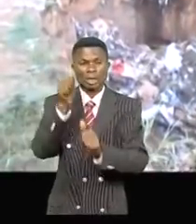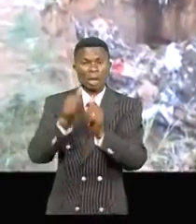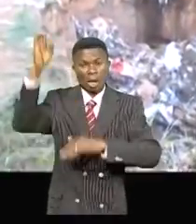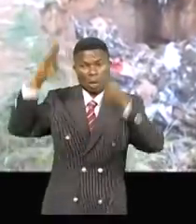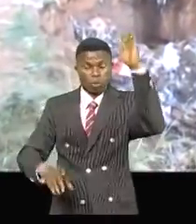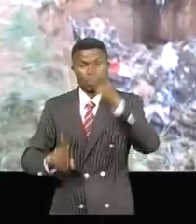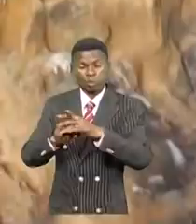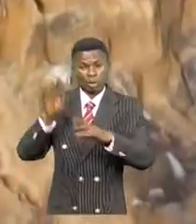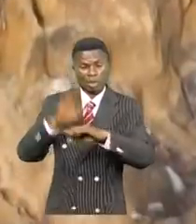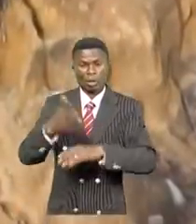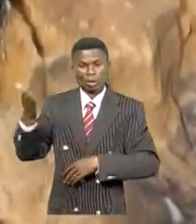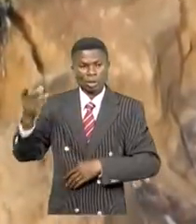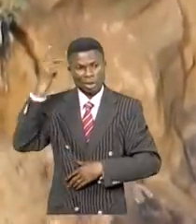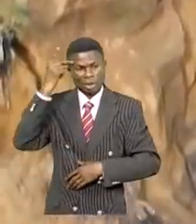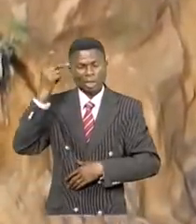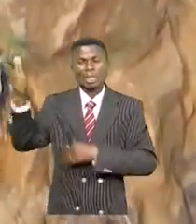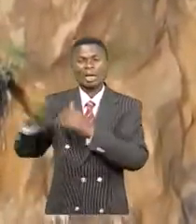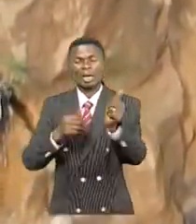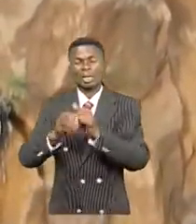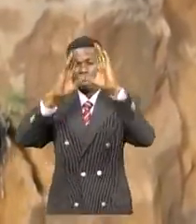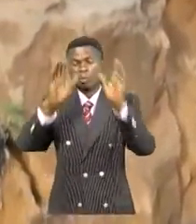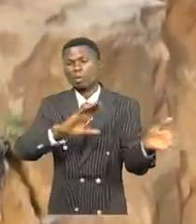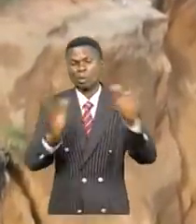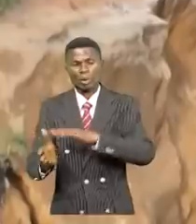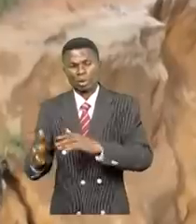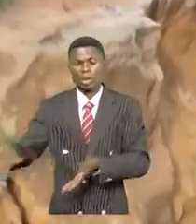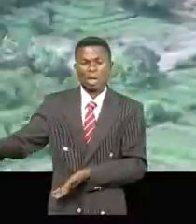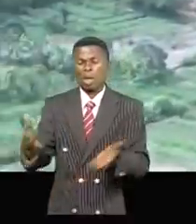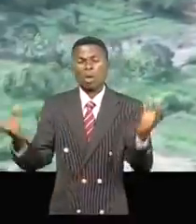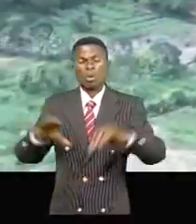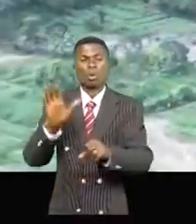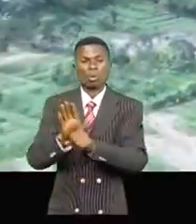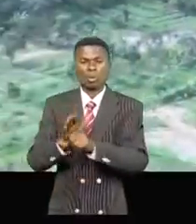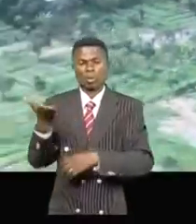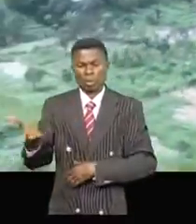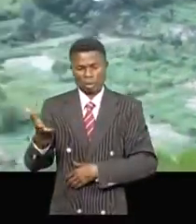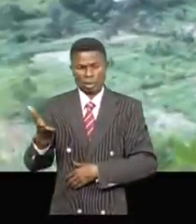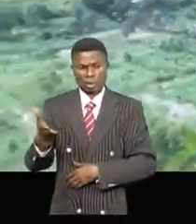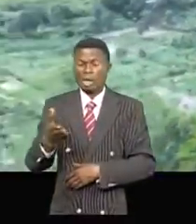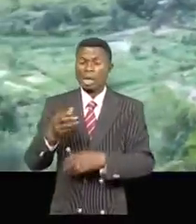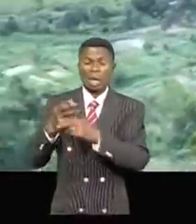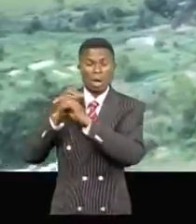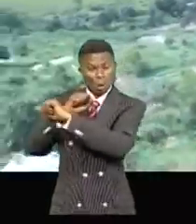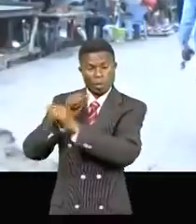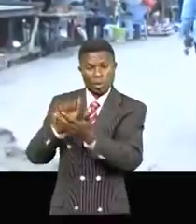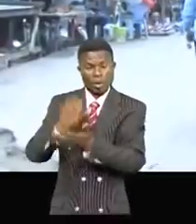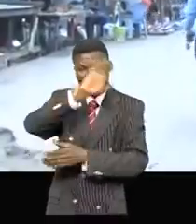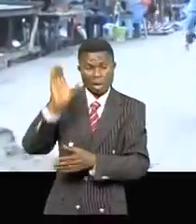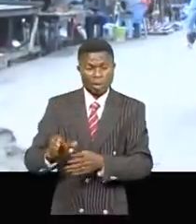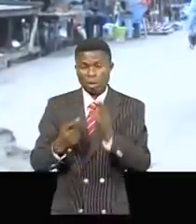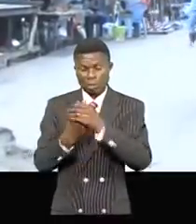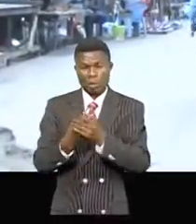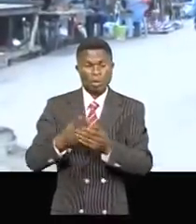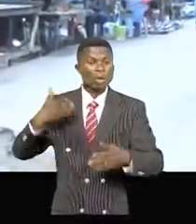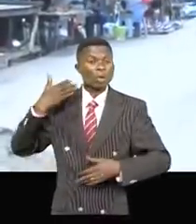s'abat sur la ville emporte des maisons et provoque plusieurs têtes d'érosion. Si l'on n'y veille pas, cette commune risque de disparaître